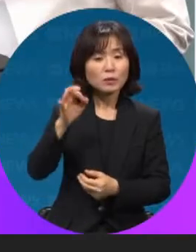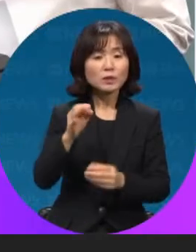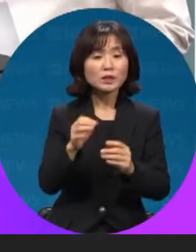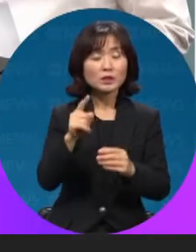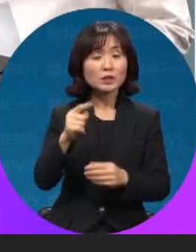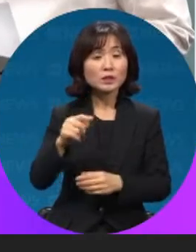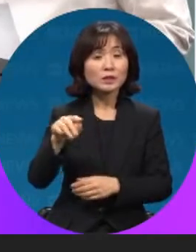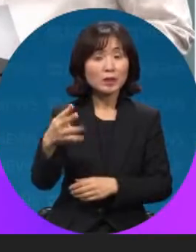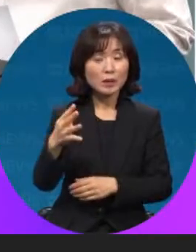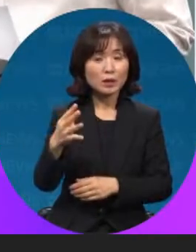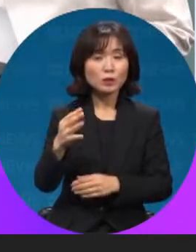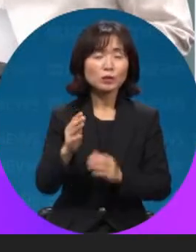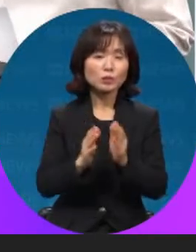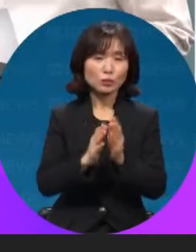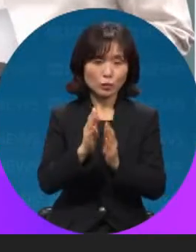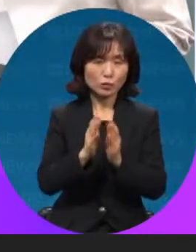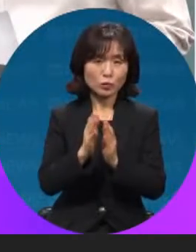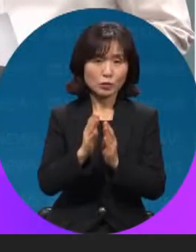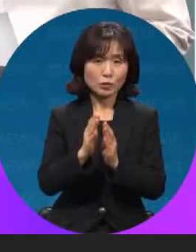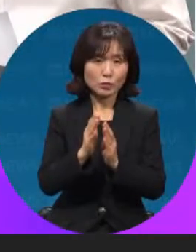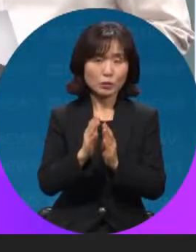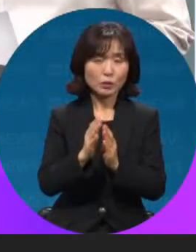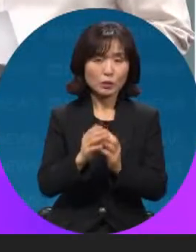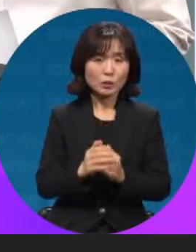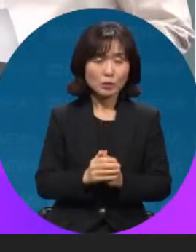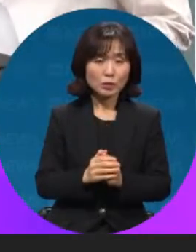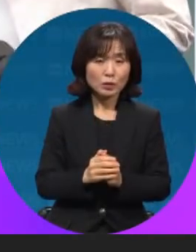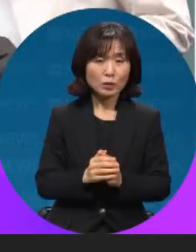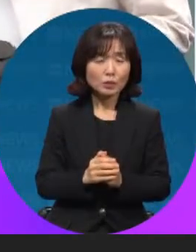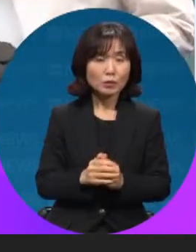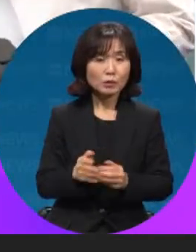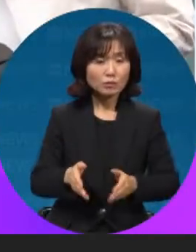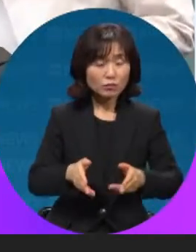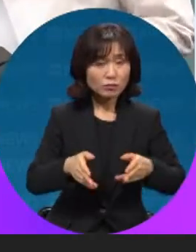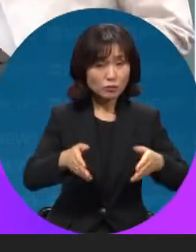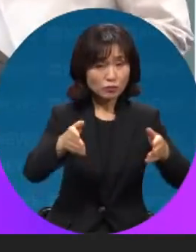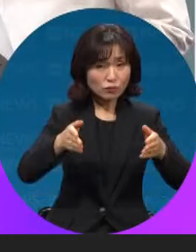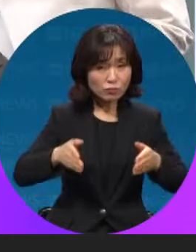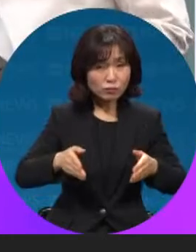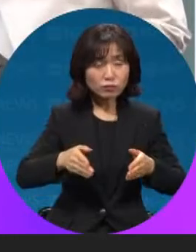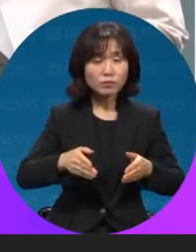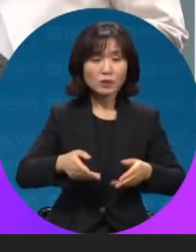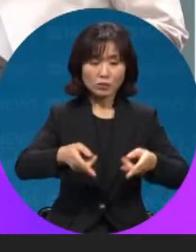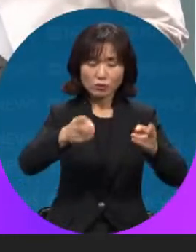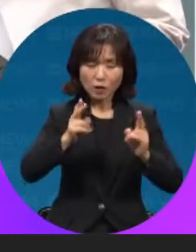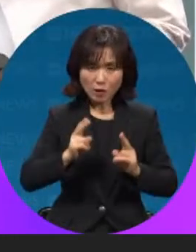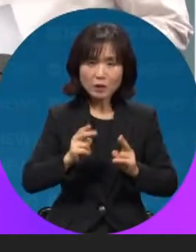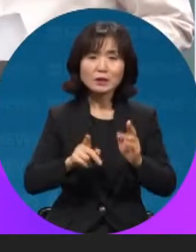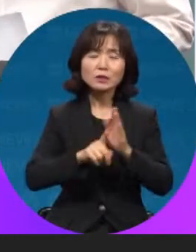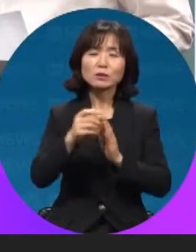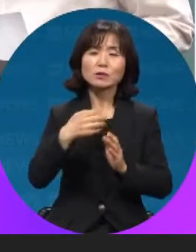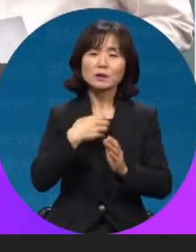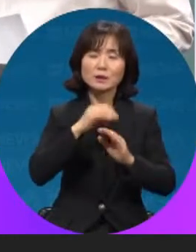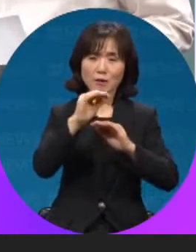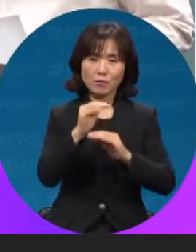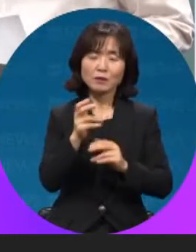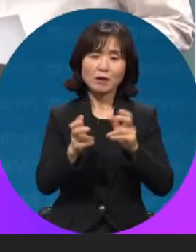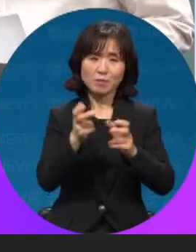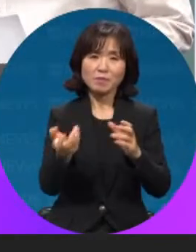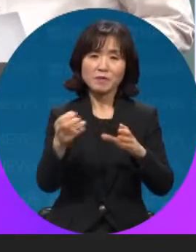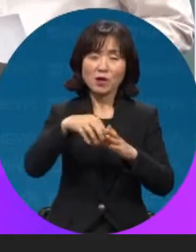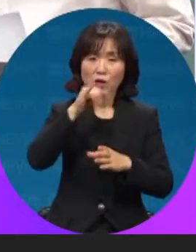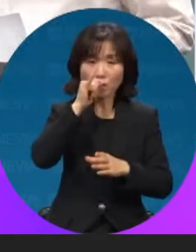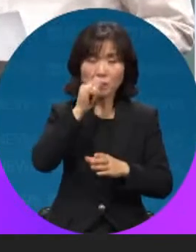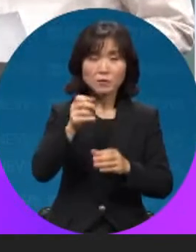여기에는 도로나 교량 또 수자원 기욱이 완화를 위한 사업들이 담겨 있는데요 오딧세이의 애널리틱스는 이번 투자로